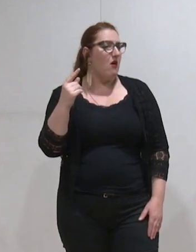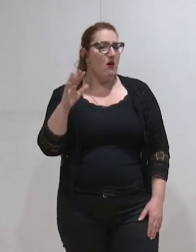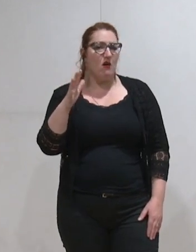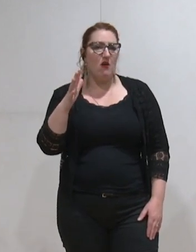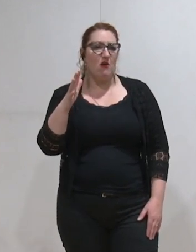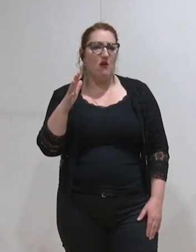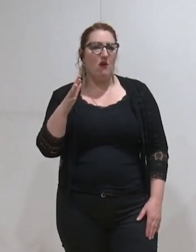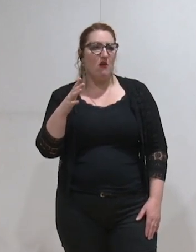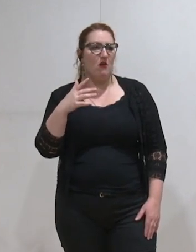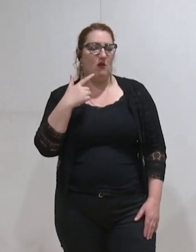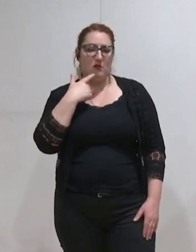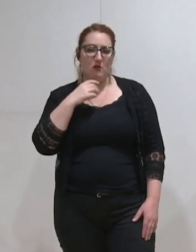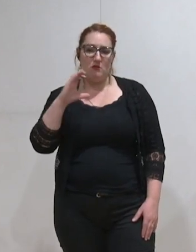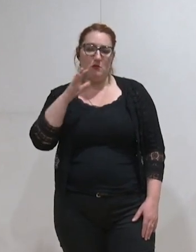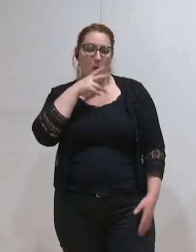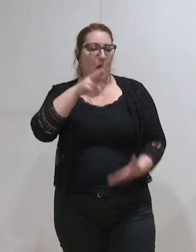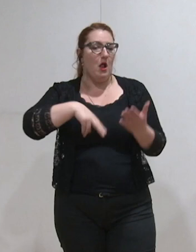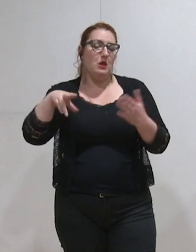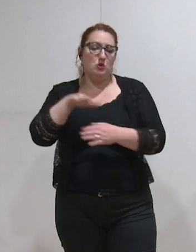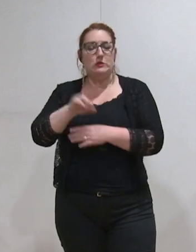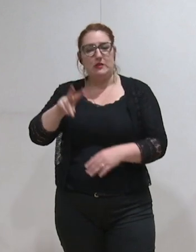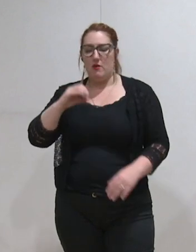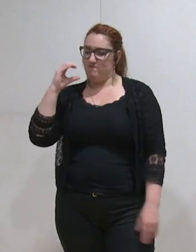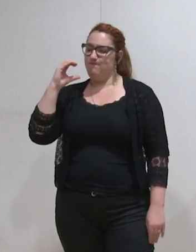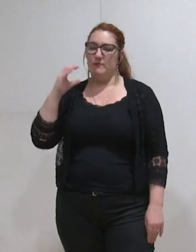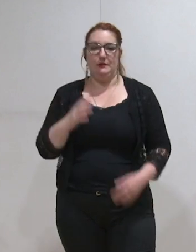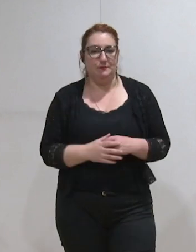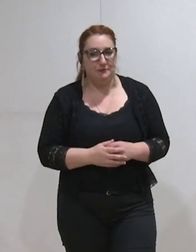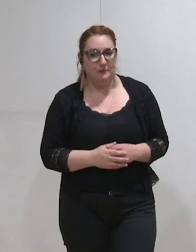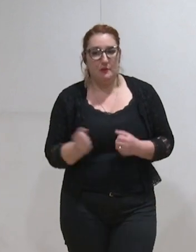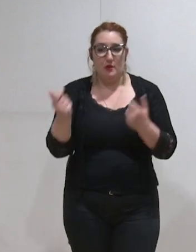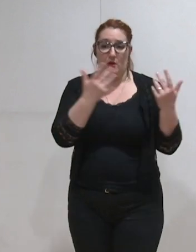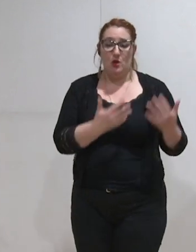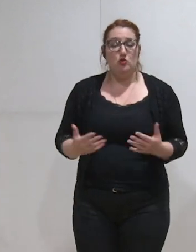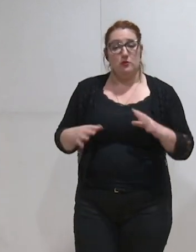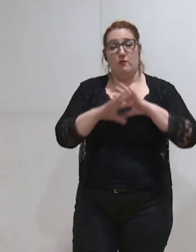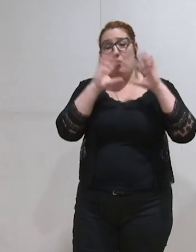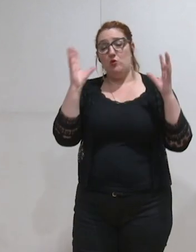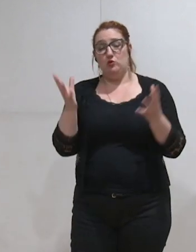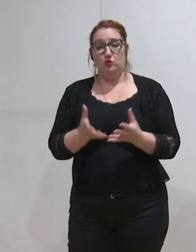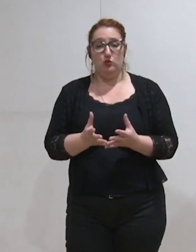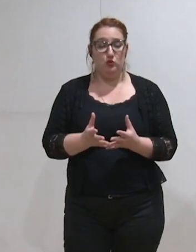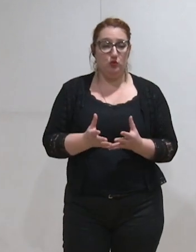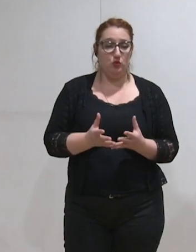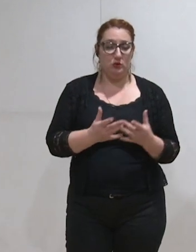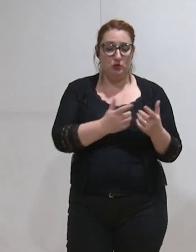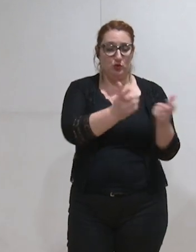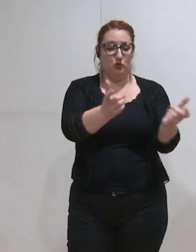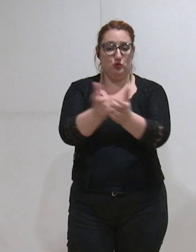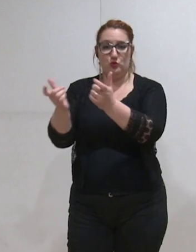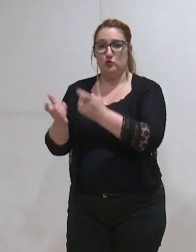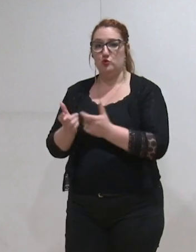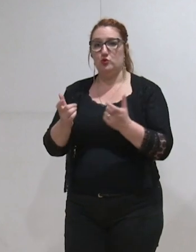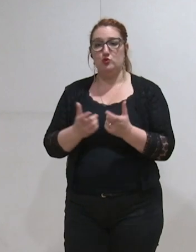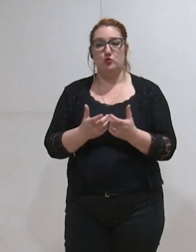enfin un paquet comme ça c'est vrai donc quelques chiffres donc en tout l'ensemble des des structures qui sont